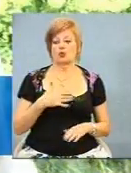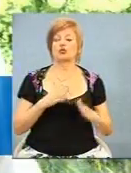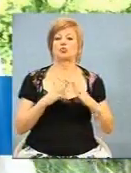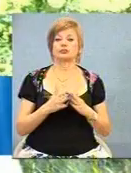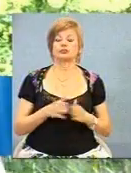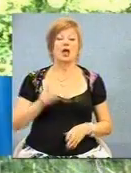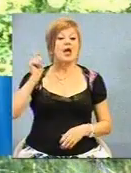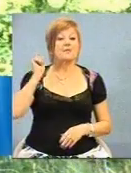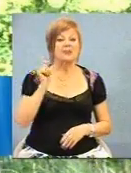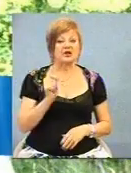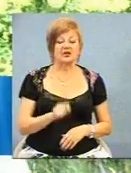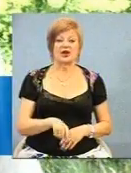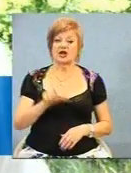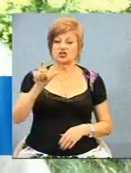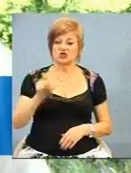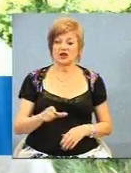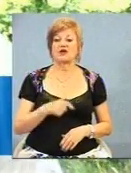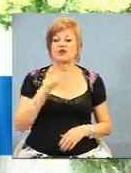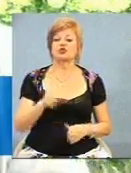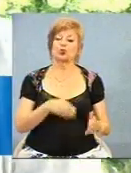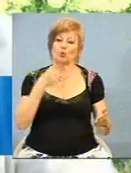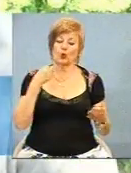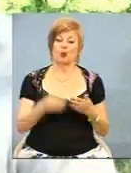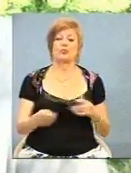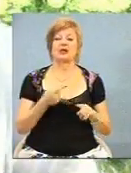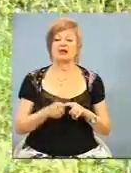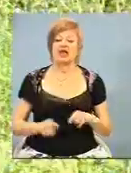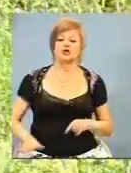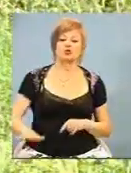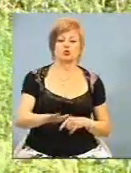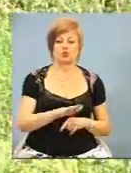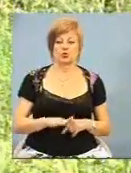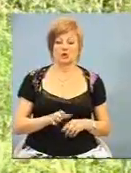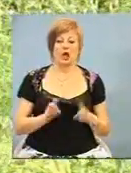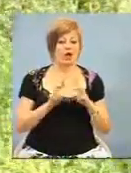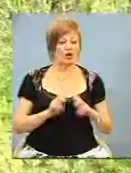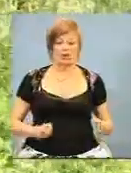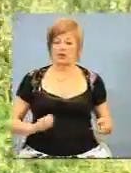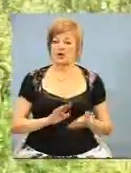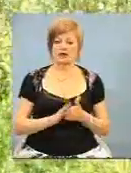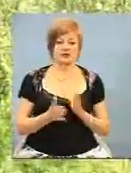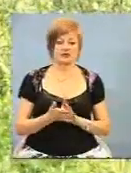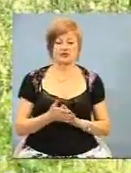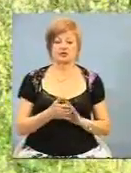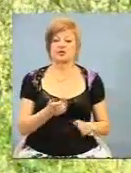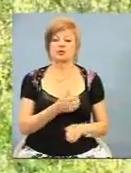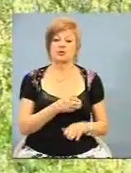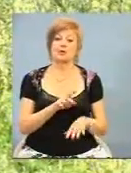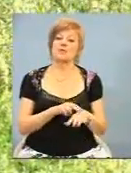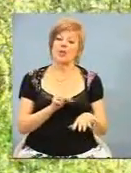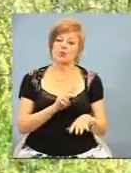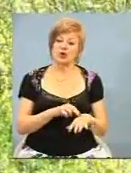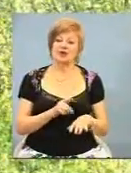Приїхав чоловік, який утверждає, що він викупив цю зону. Розібратися в ситуації на місці намагалися поліція